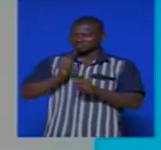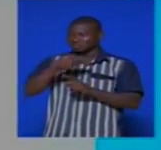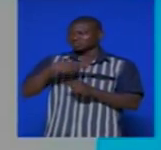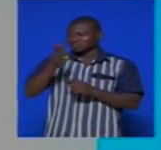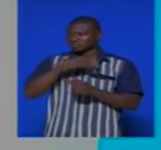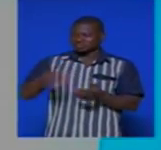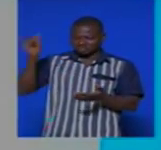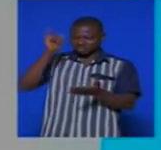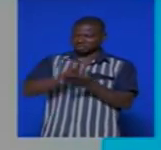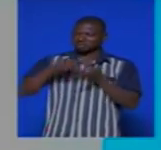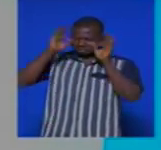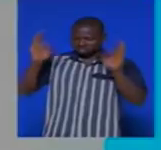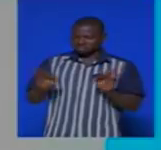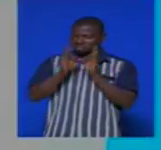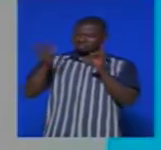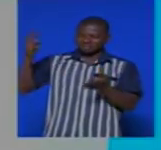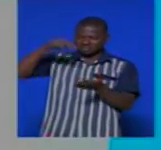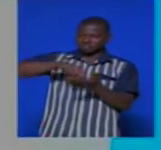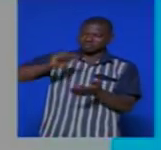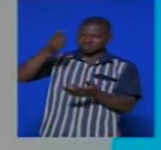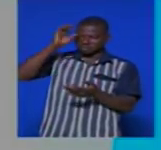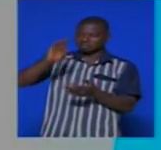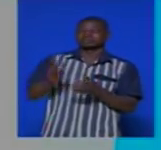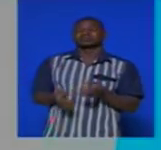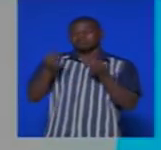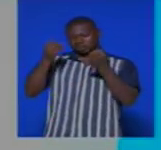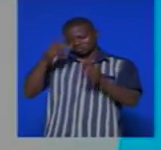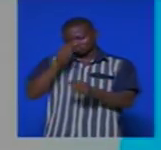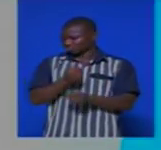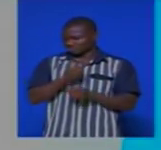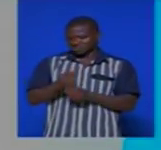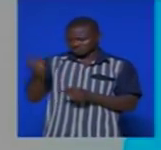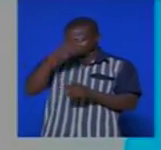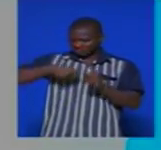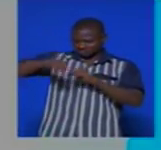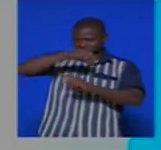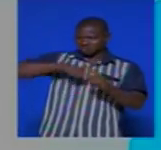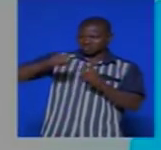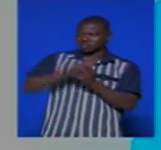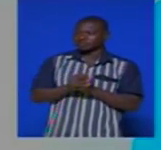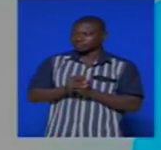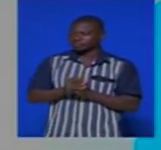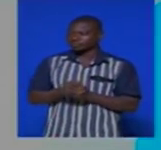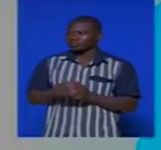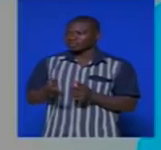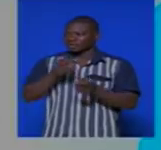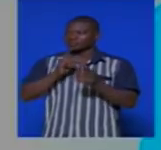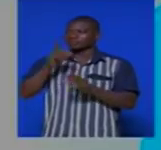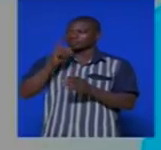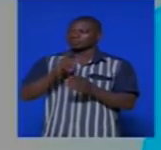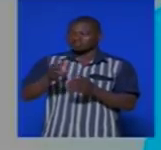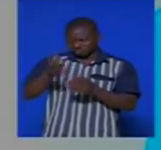sait qu'il y a beaucoup d'activités qui entourent la célébration de la Journée mondiale de la population. Mais parlez-nous d'abord du thème. Pourquoi le